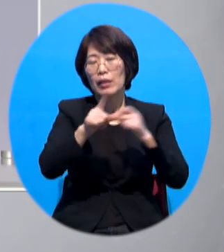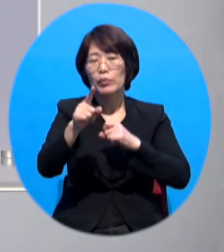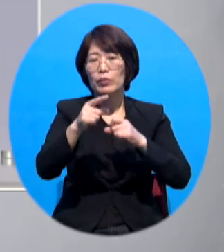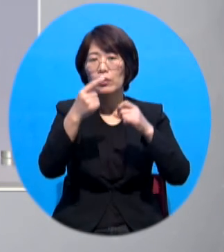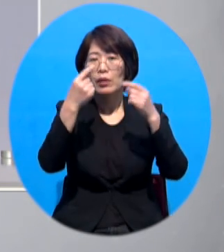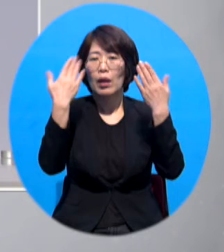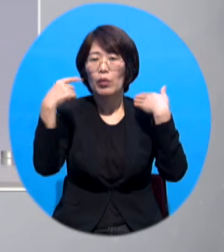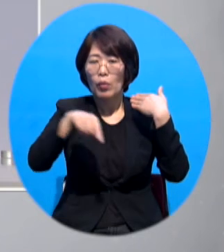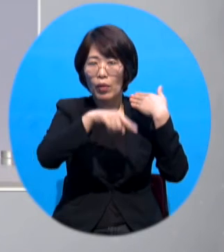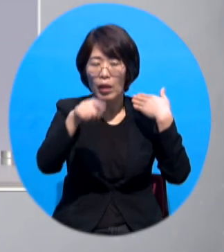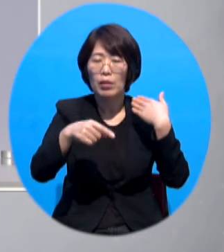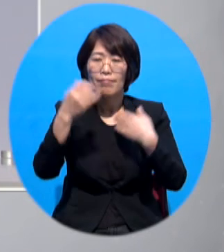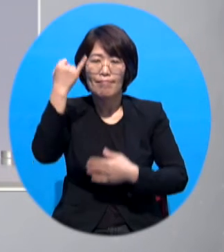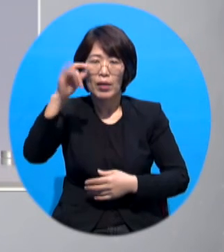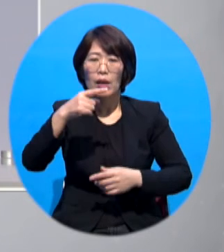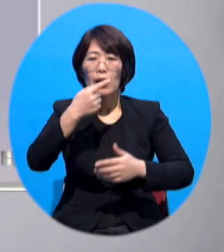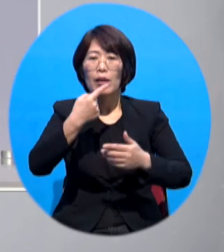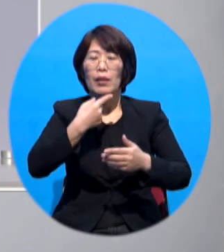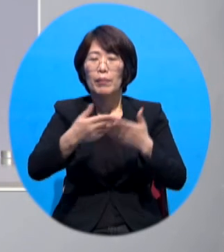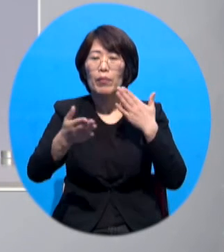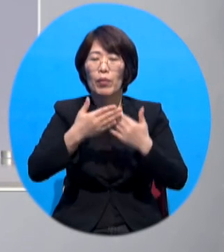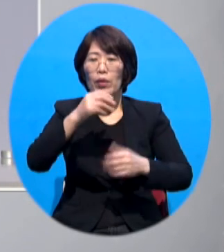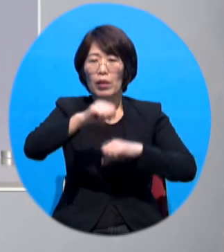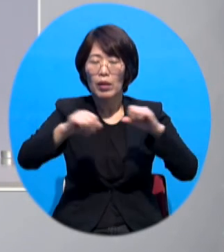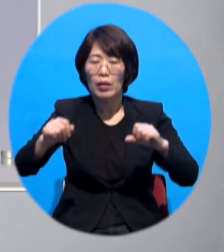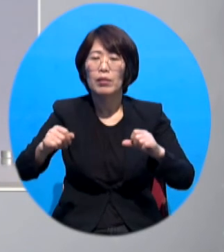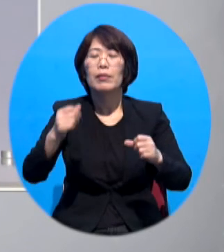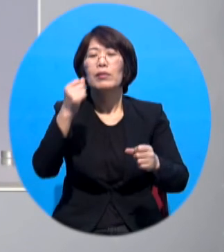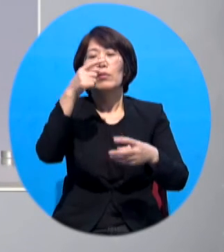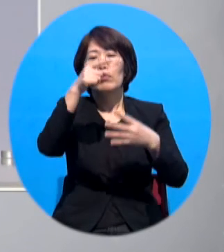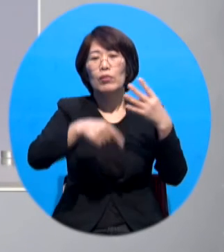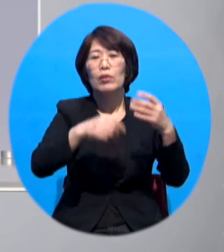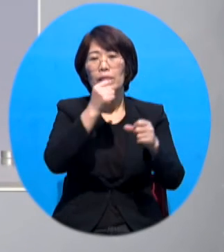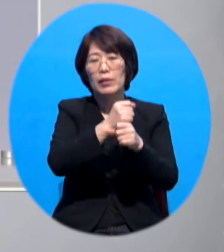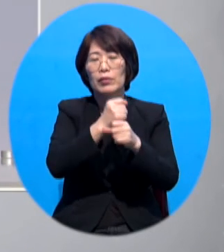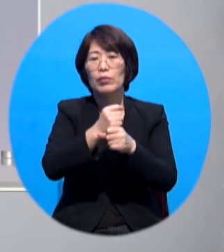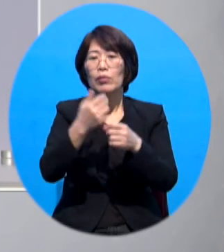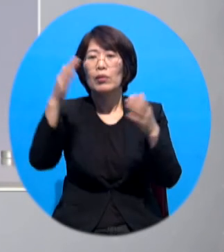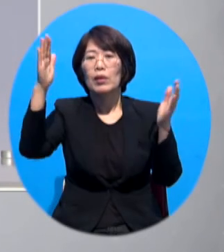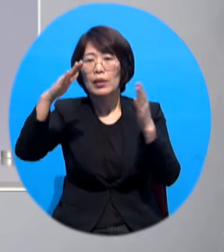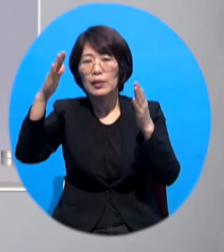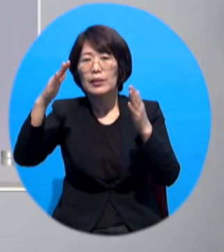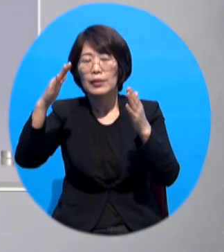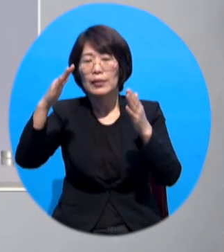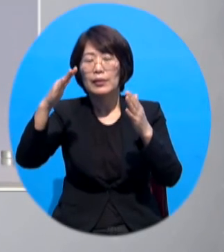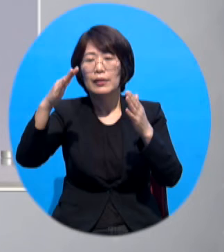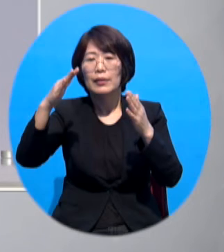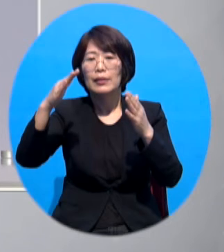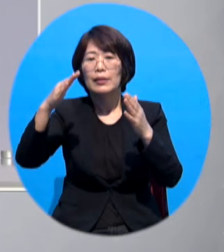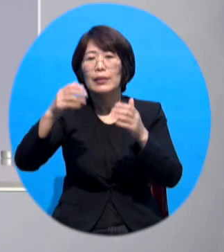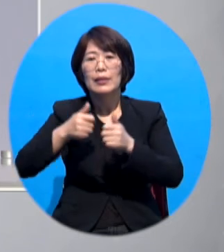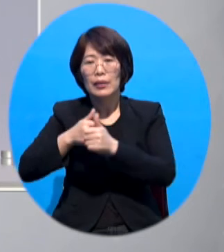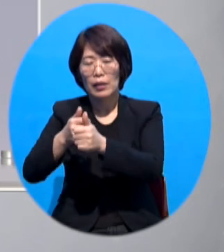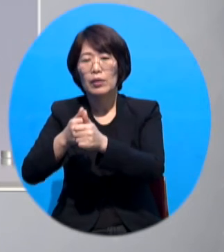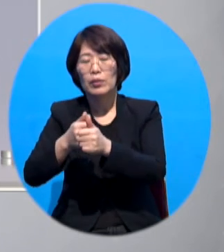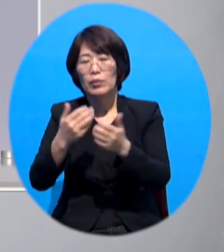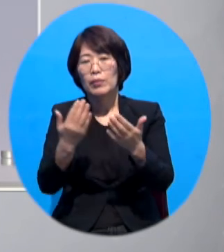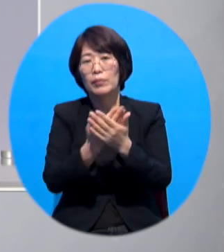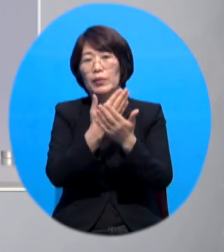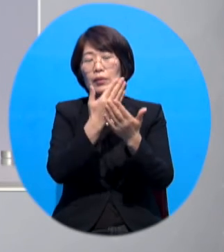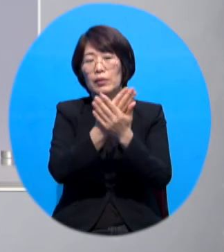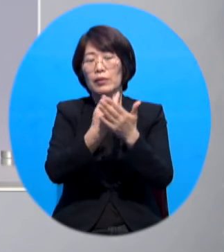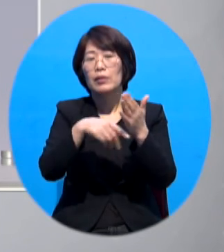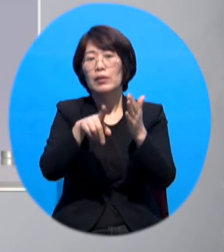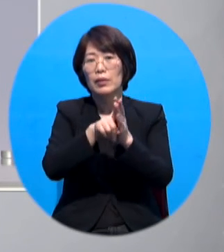대응하고 창의적인 프로그램을 에 만들고 그 술 학생들이 수행하고 그럴 동안 성장 발전 과정을